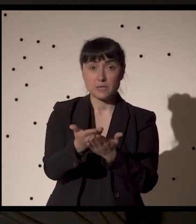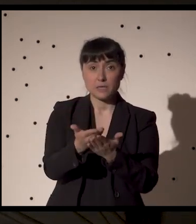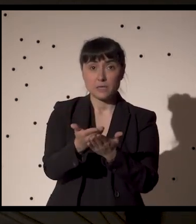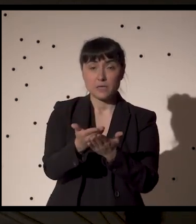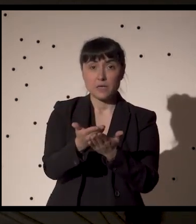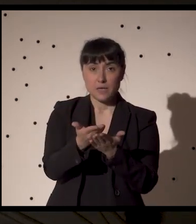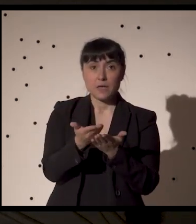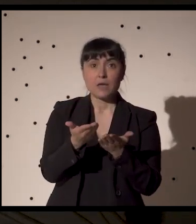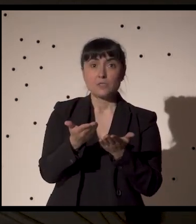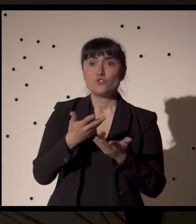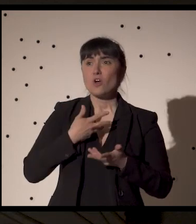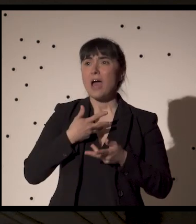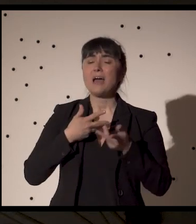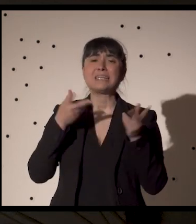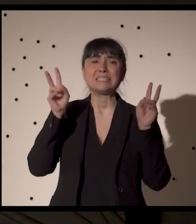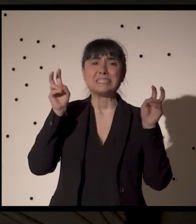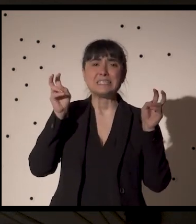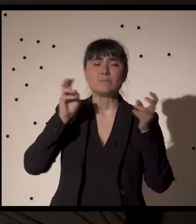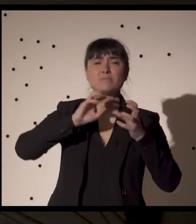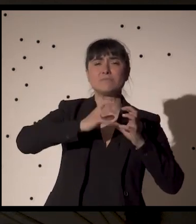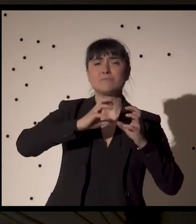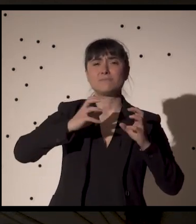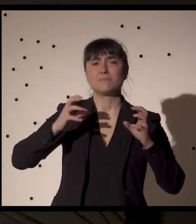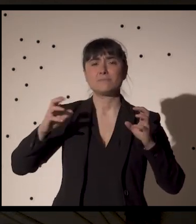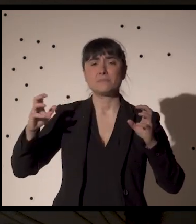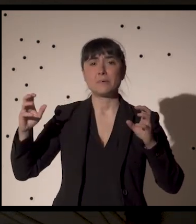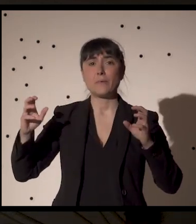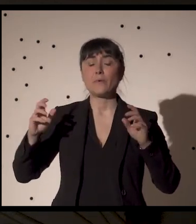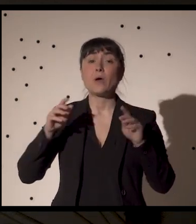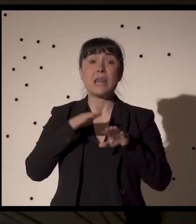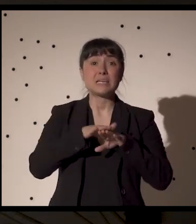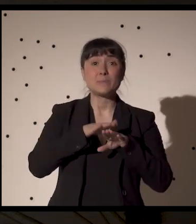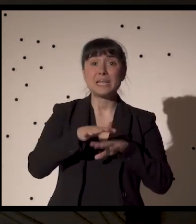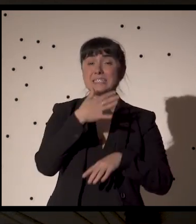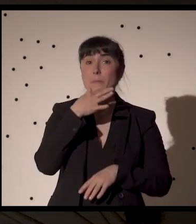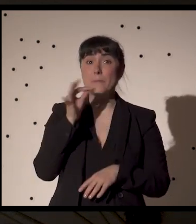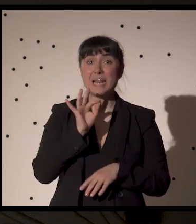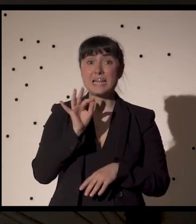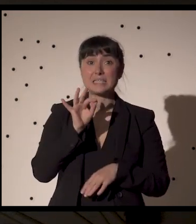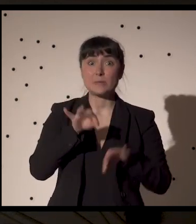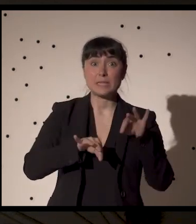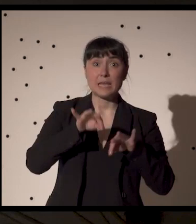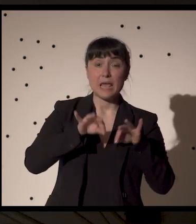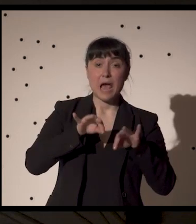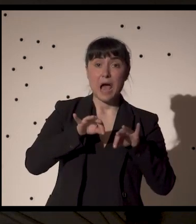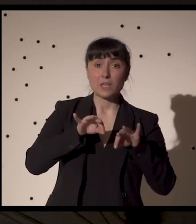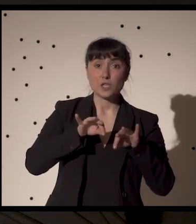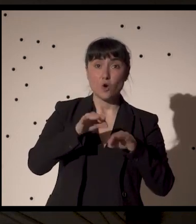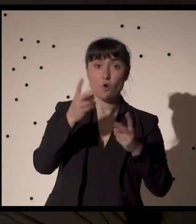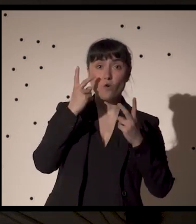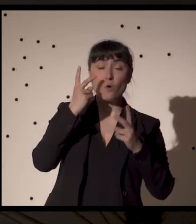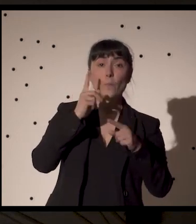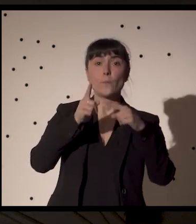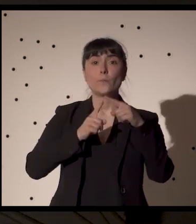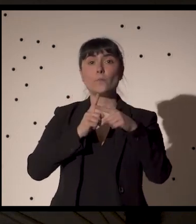prima volta incontri di terzo tipo ancora l'esperienza bellissima del teatro e delle visite guidate dietro alle quinte